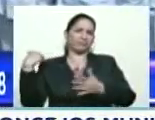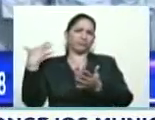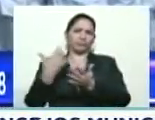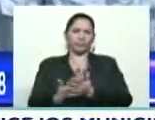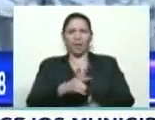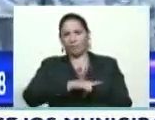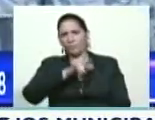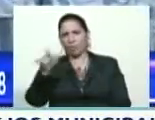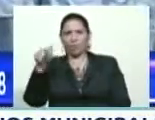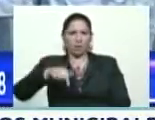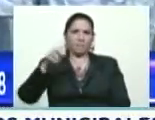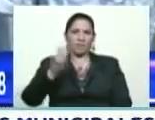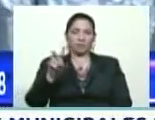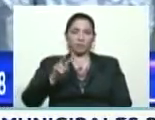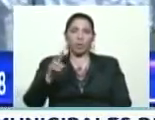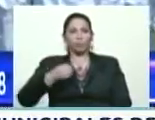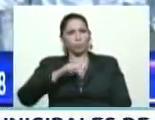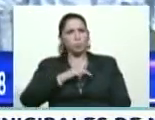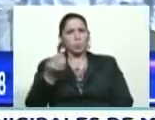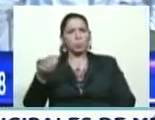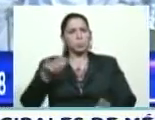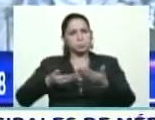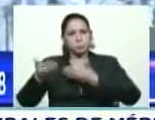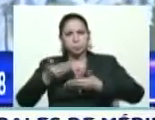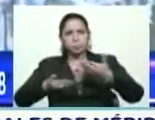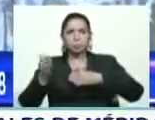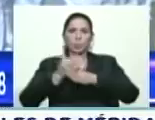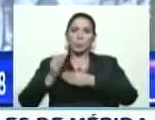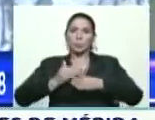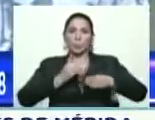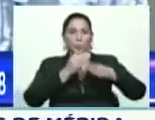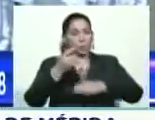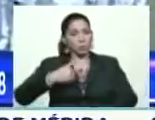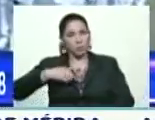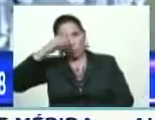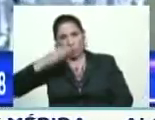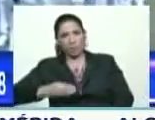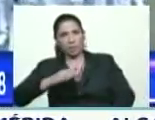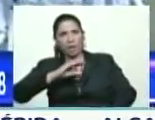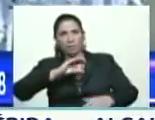Tuvimos la oportunidad de compartir. Era yo comandante estratégico operacional.